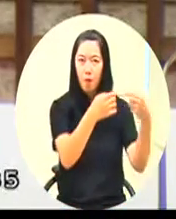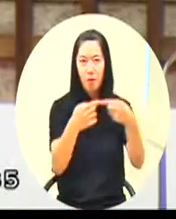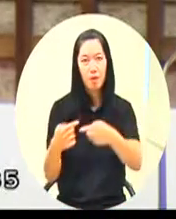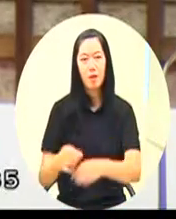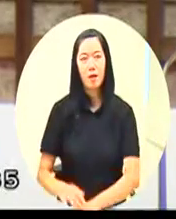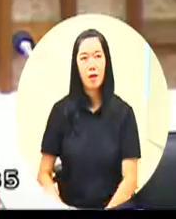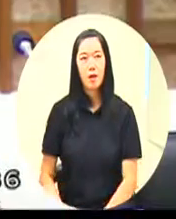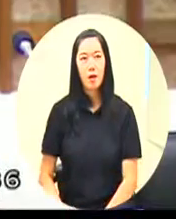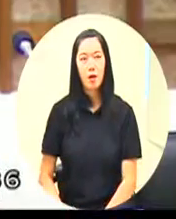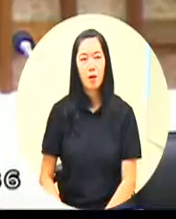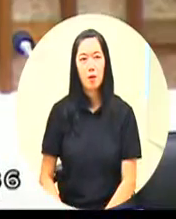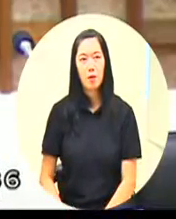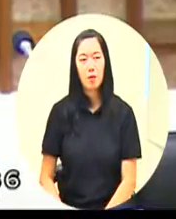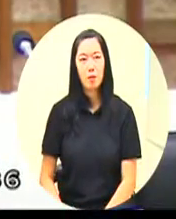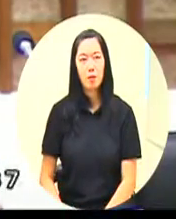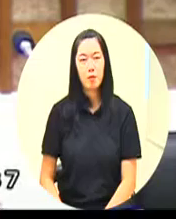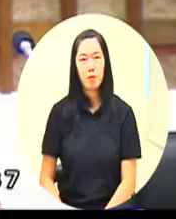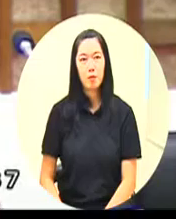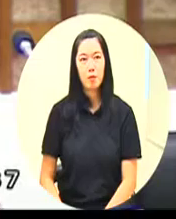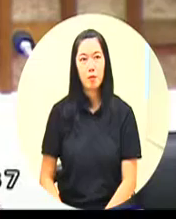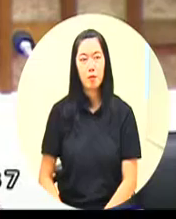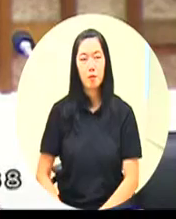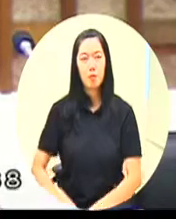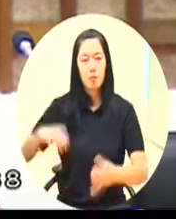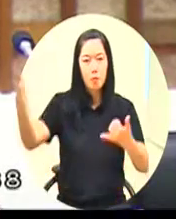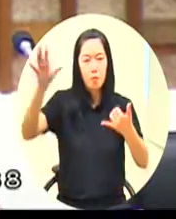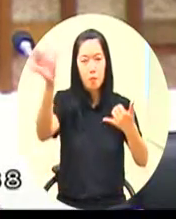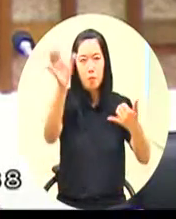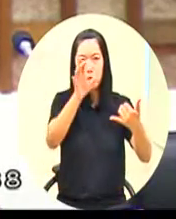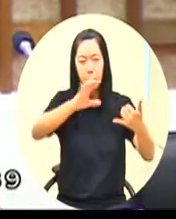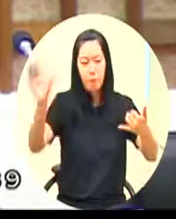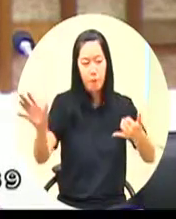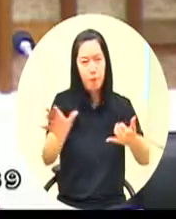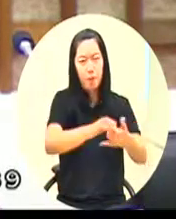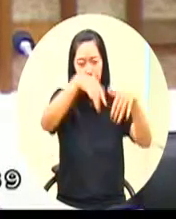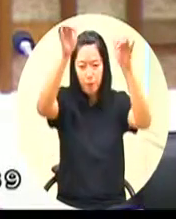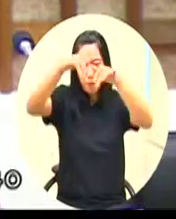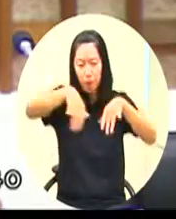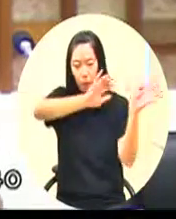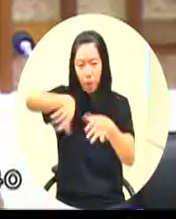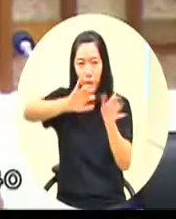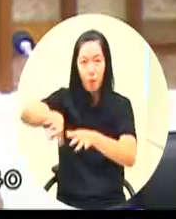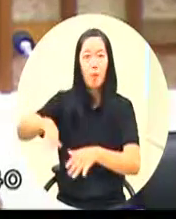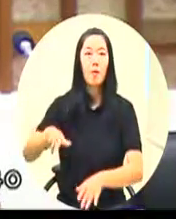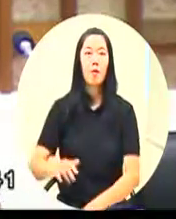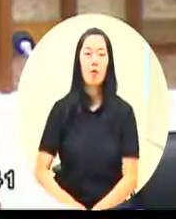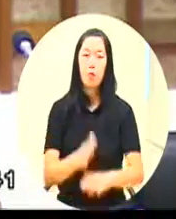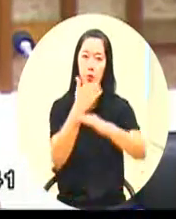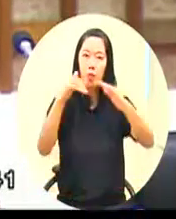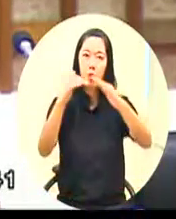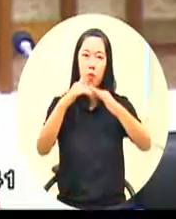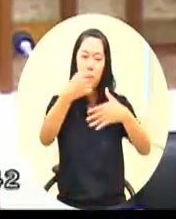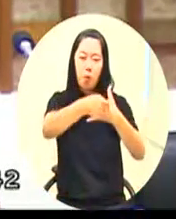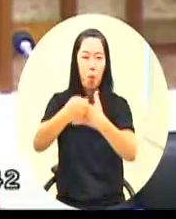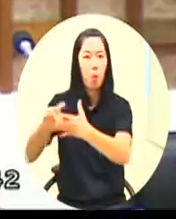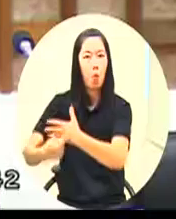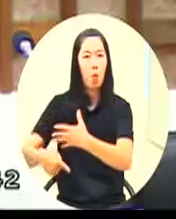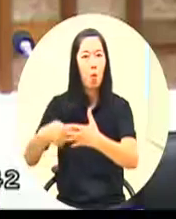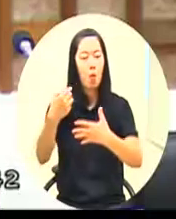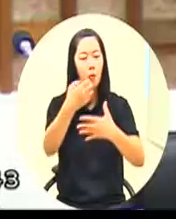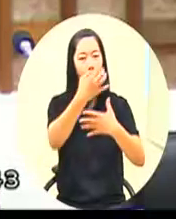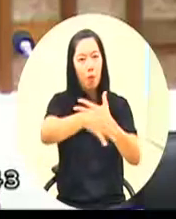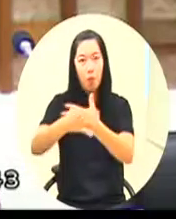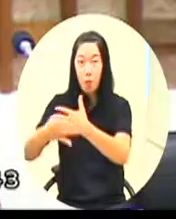的我们教育体系里面各学校所造成的非常大的一个伤害，尤其在莫兰